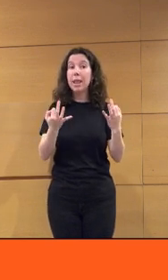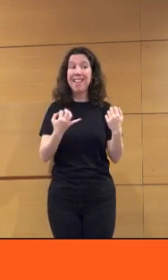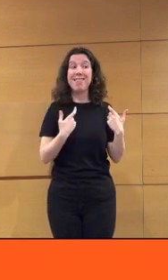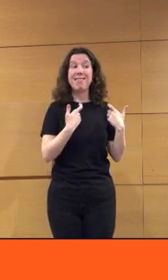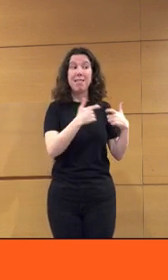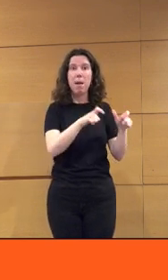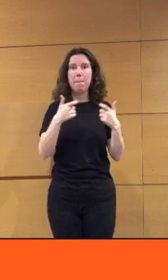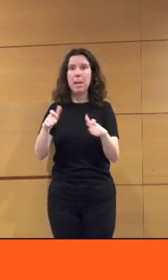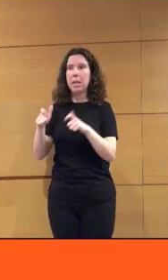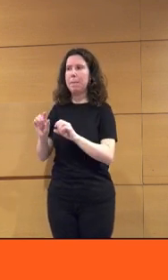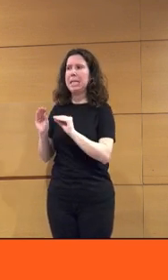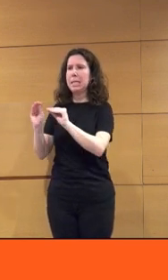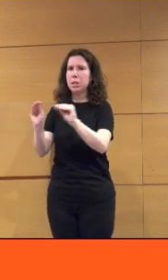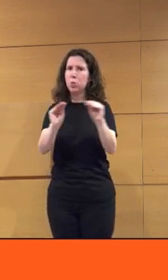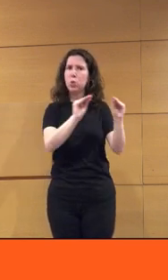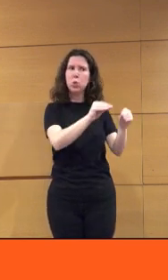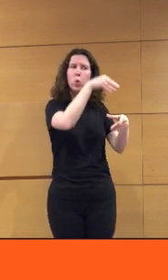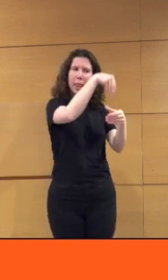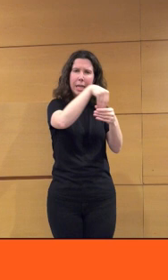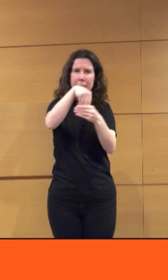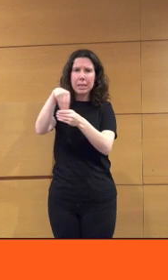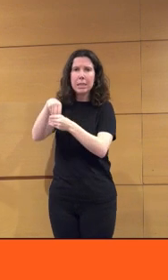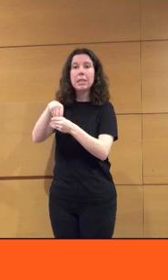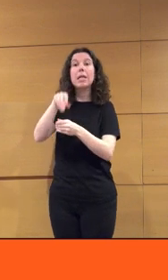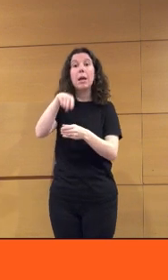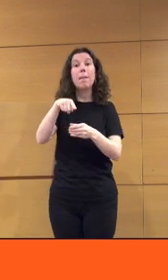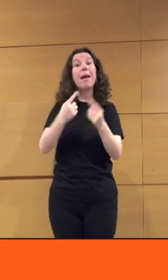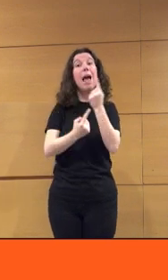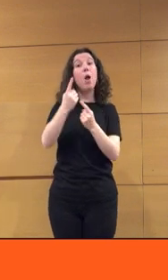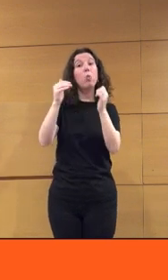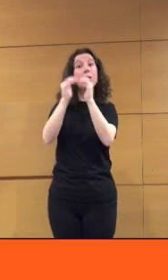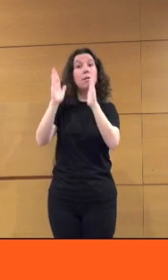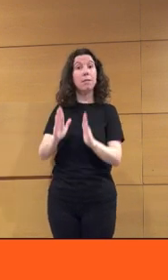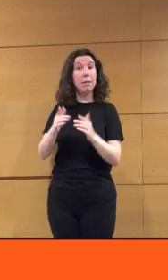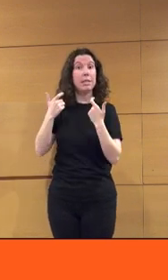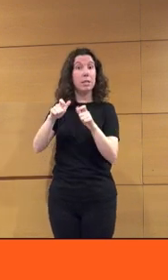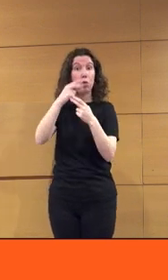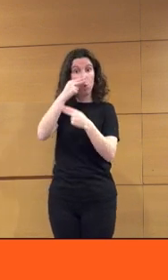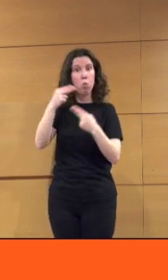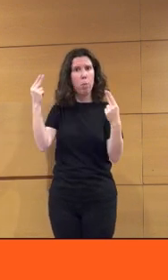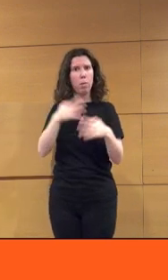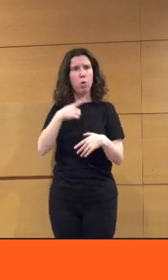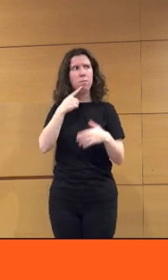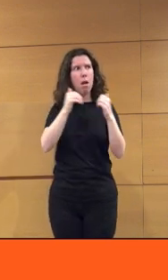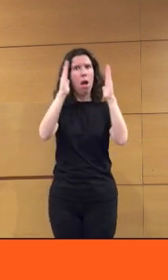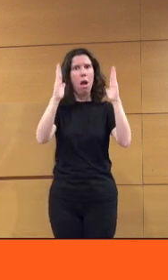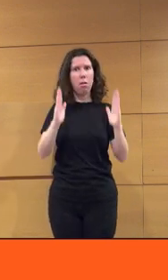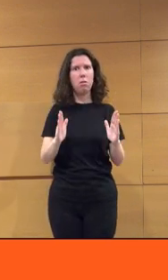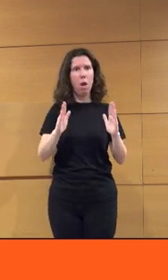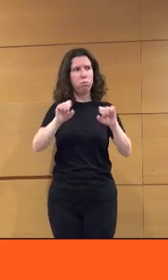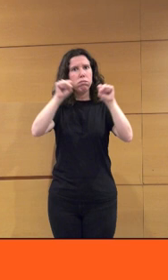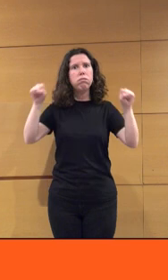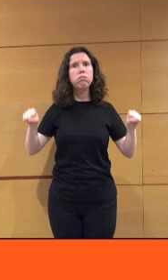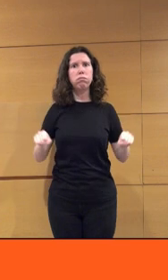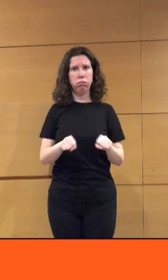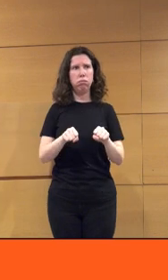i també algunes entitats del sector públic que realment són entitats grans i que tenen molta necessitat perquè tenen